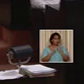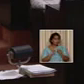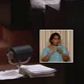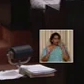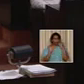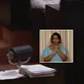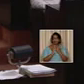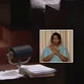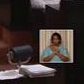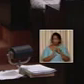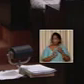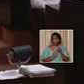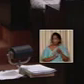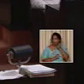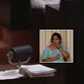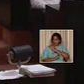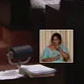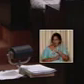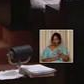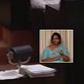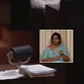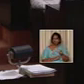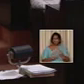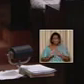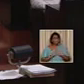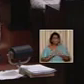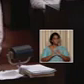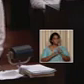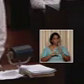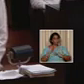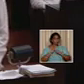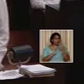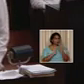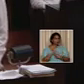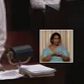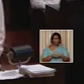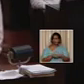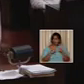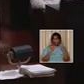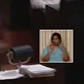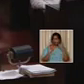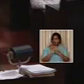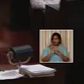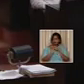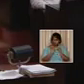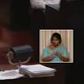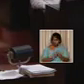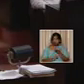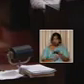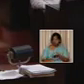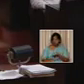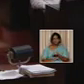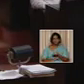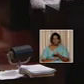අතරින් මූල්‍ය වංචා සහ පරිපාලන චක්‍රලේඛ උල්ලංඝනය කිරීම පිළිබඳව චෝදනාද තිබෙන